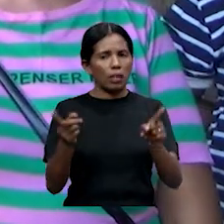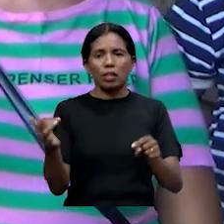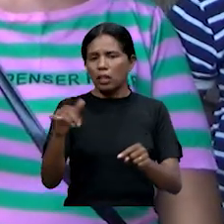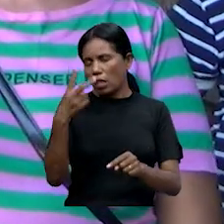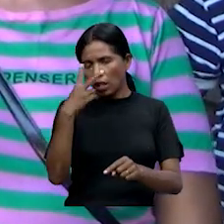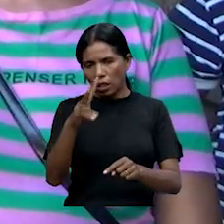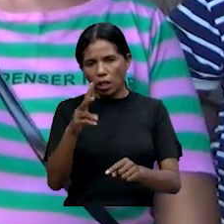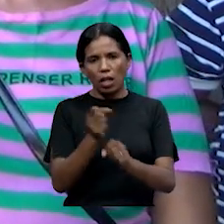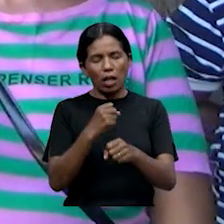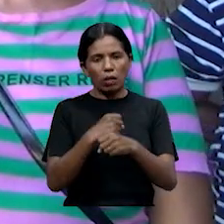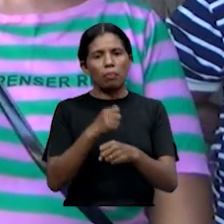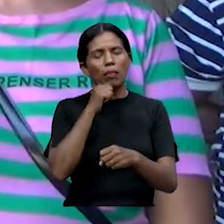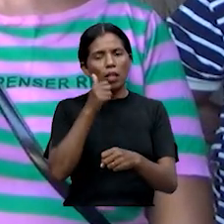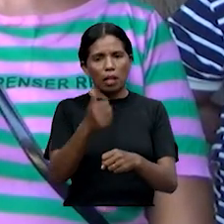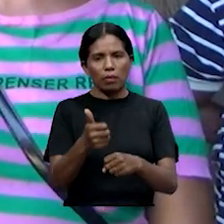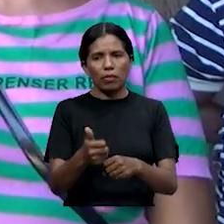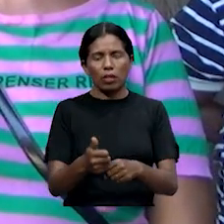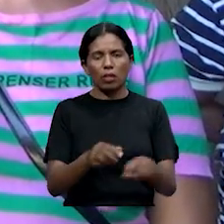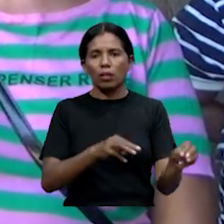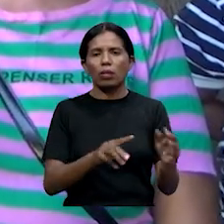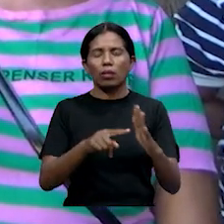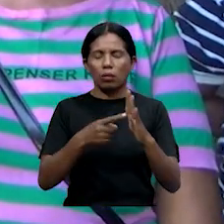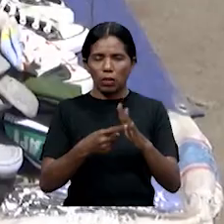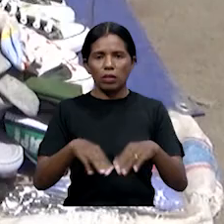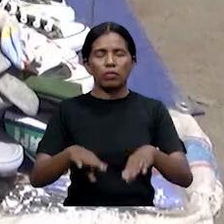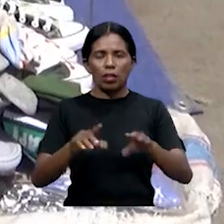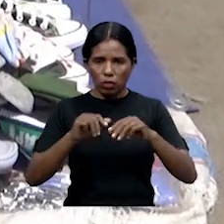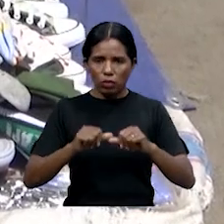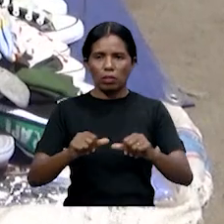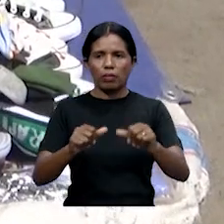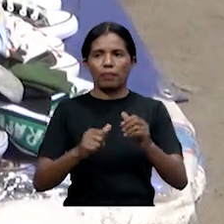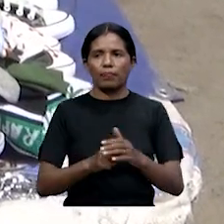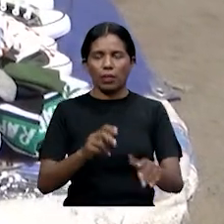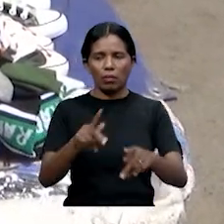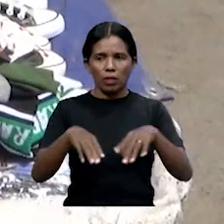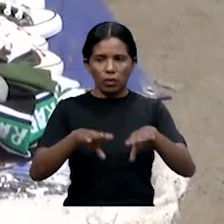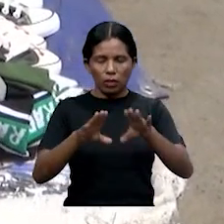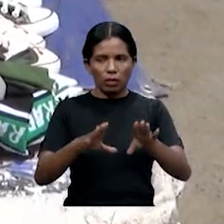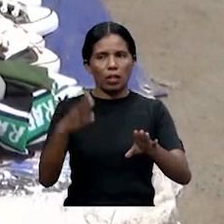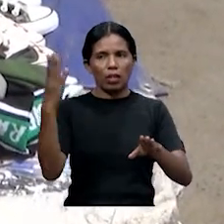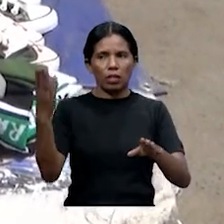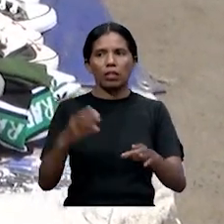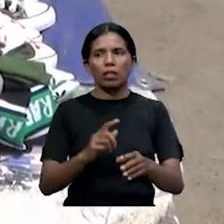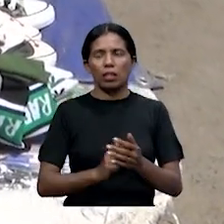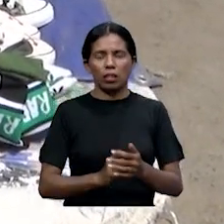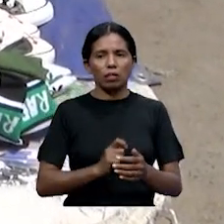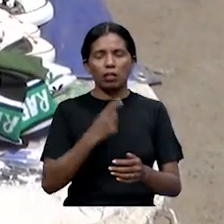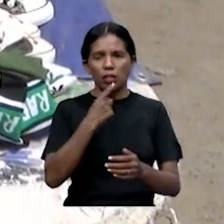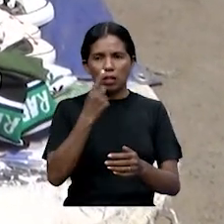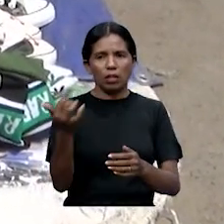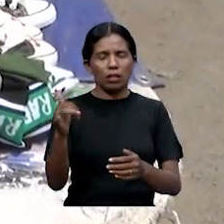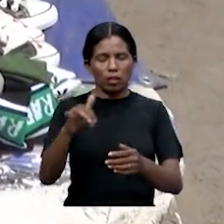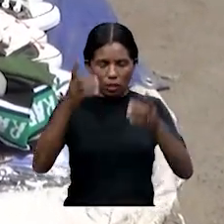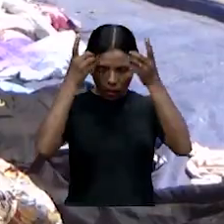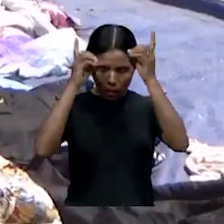realiza ohin awan, bebe ohin falamai kumesa fan nafatin. Negosiante sira nebe fan iha aredor estacionamento hateten, sira de